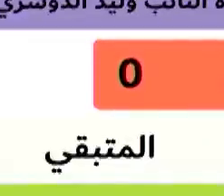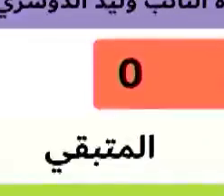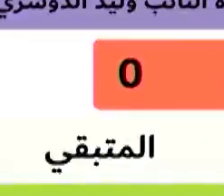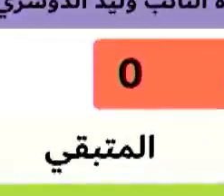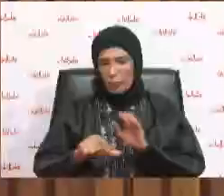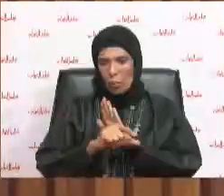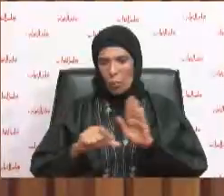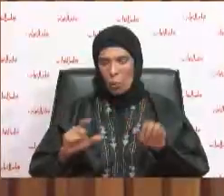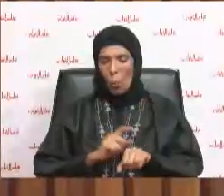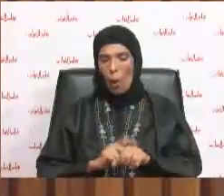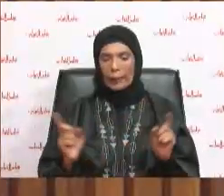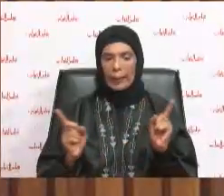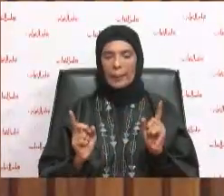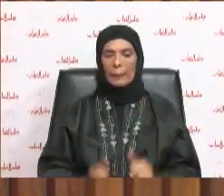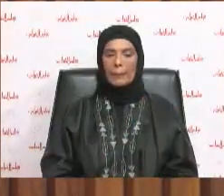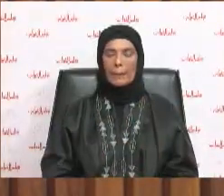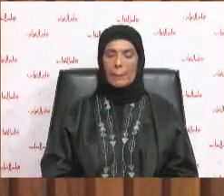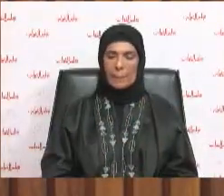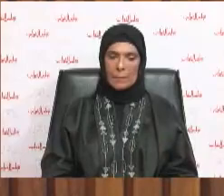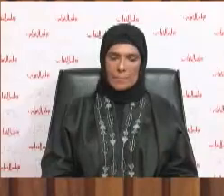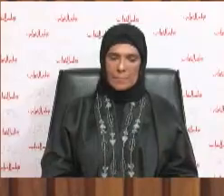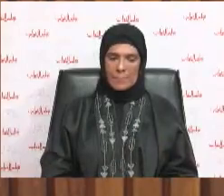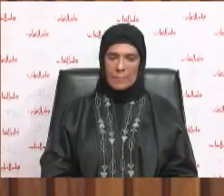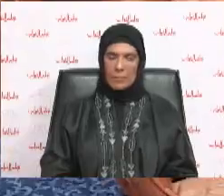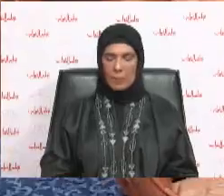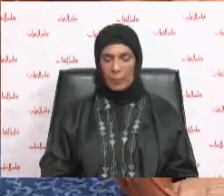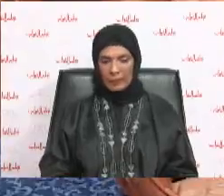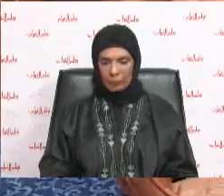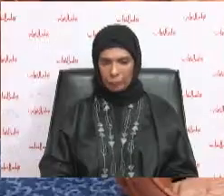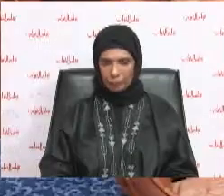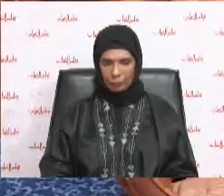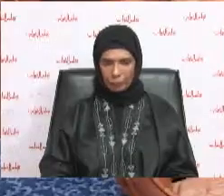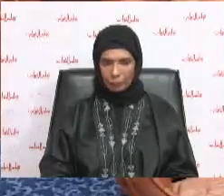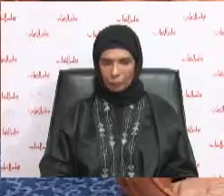أغلبية موافقة. سعادة الأخ نائب الأمين العام، تفضل. البند الذي يلي.